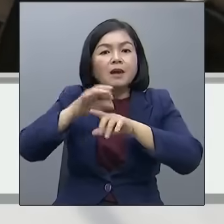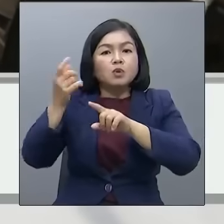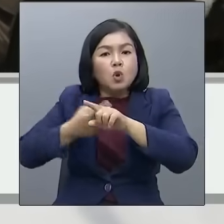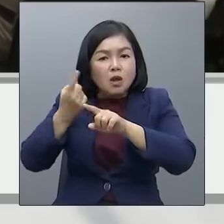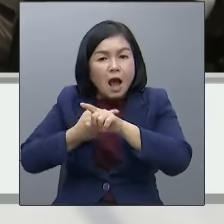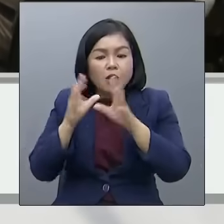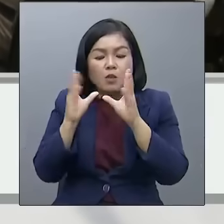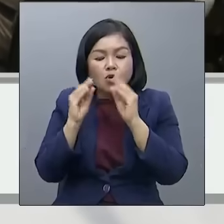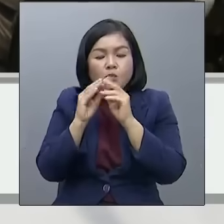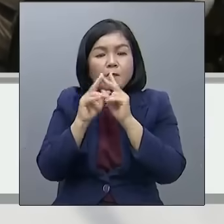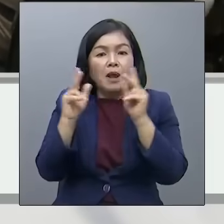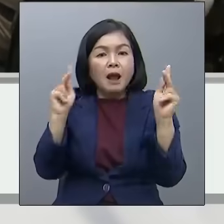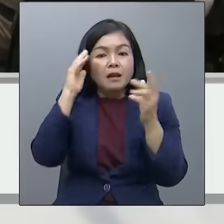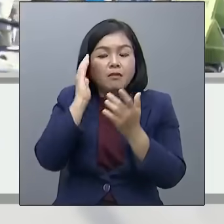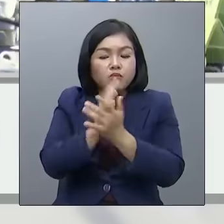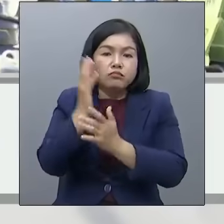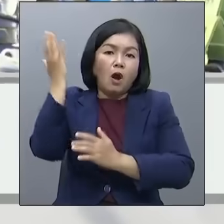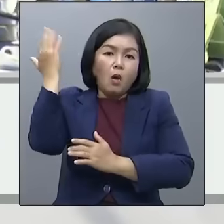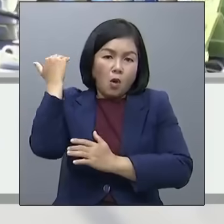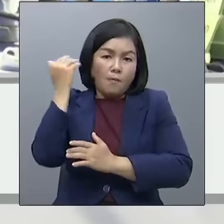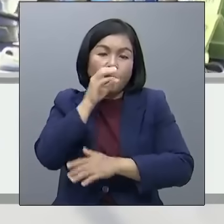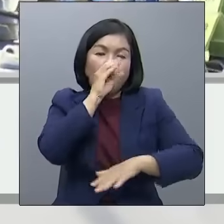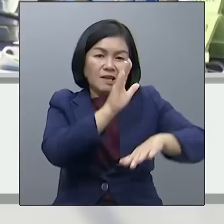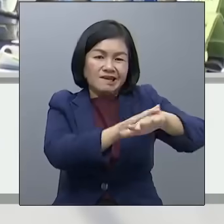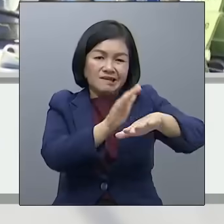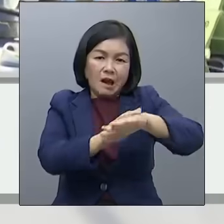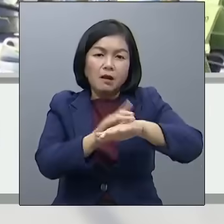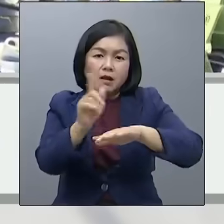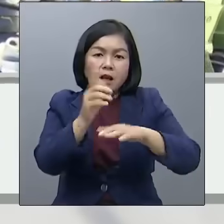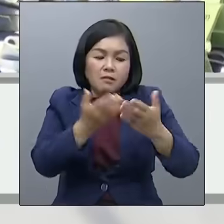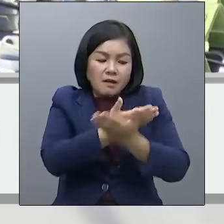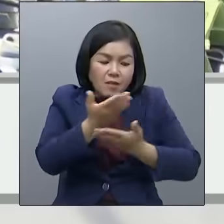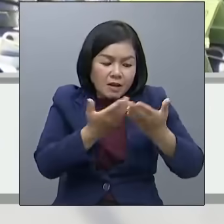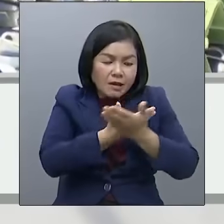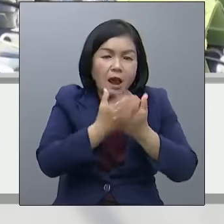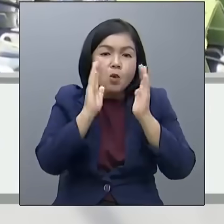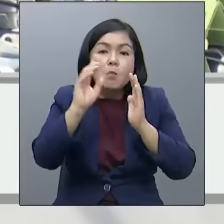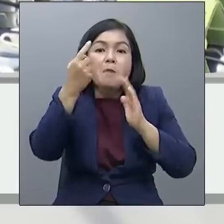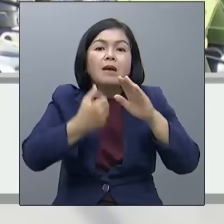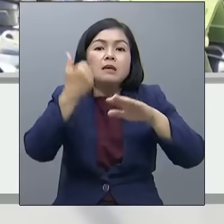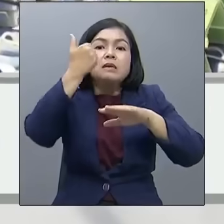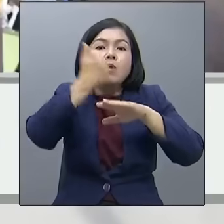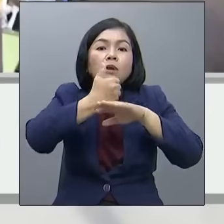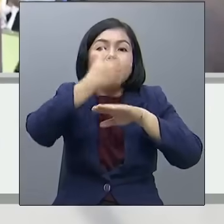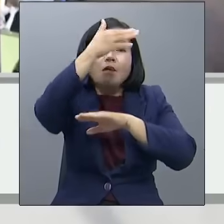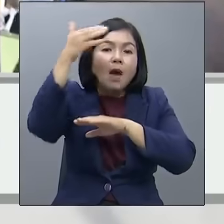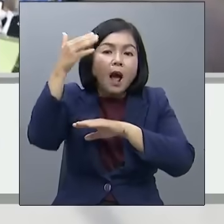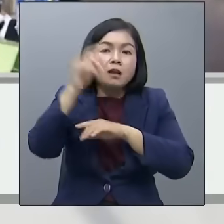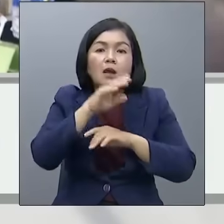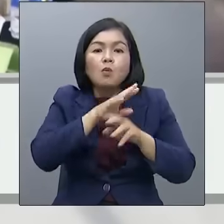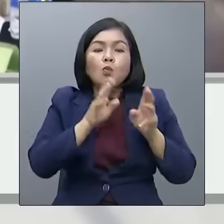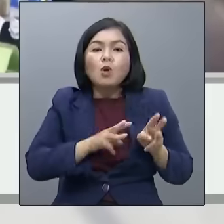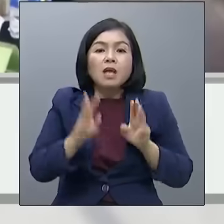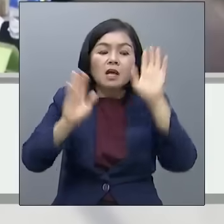ประชุมกตร.ในครั้งนั้นเคยถูกทักท้วงถึงการพิจารณาผบ.คนใหม่ว่าเอ๊ะถ้าไปโหวตกันในตอนนั้น